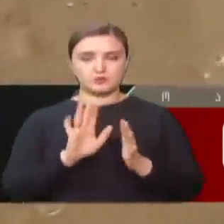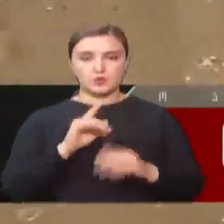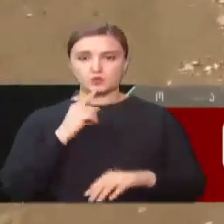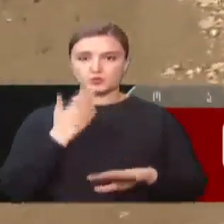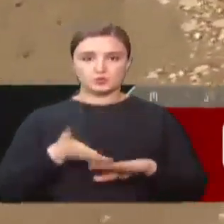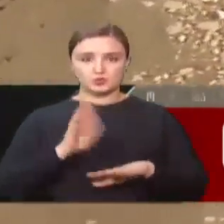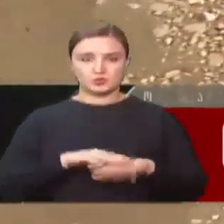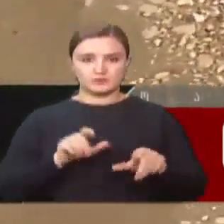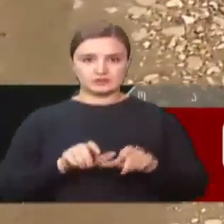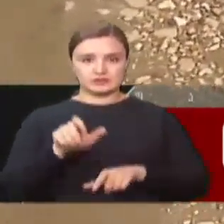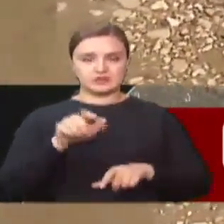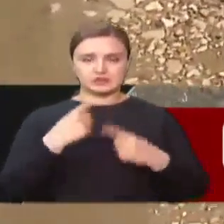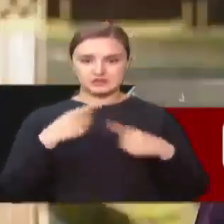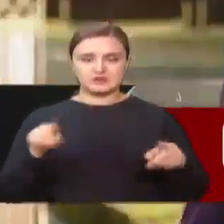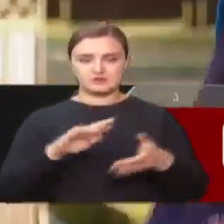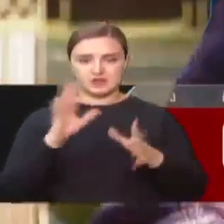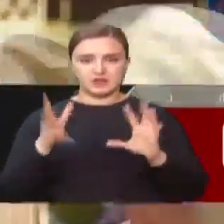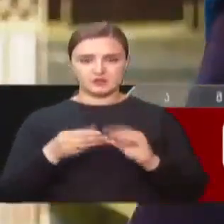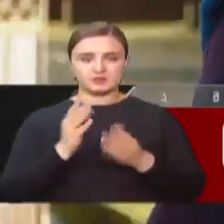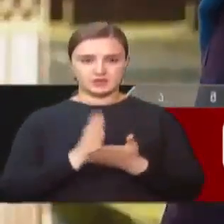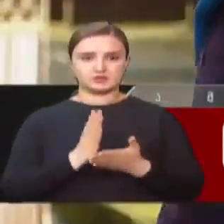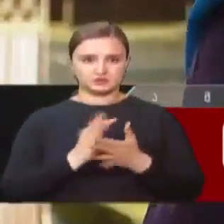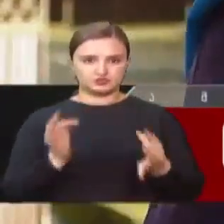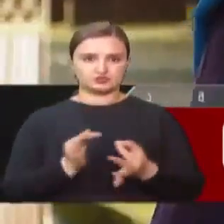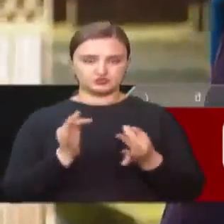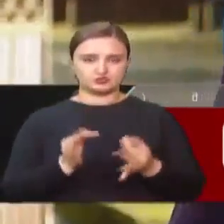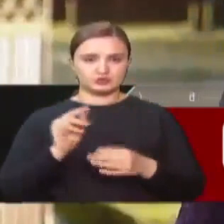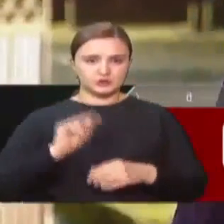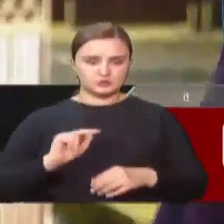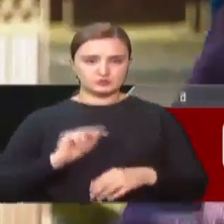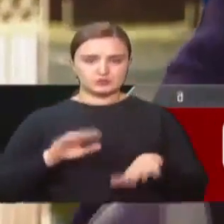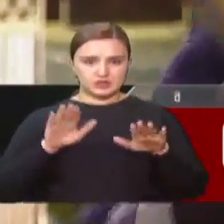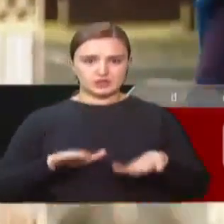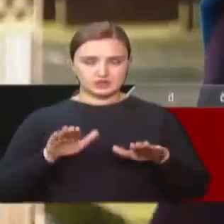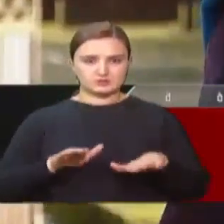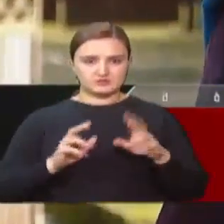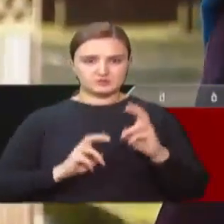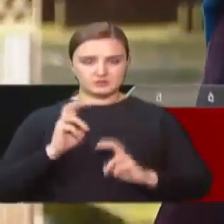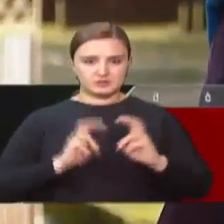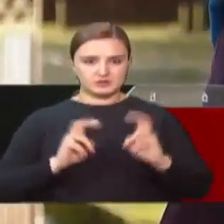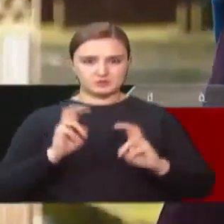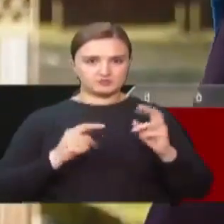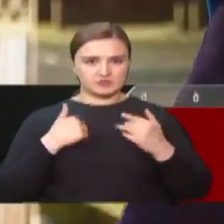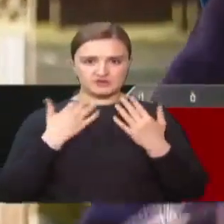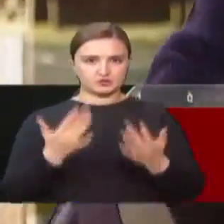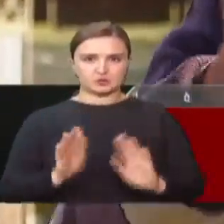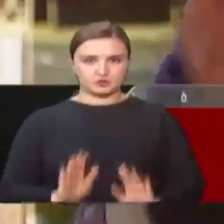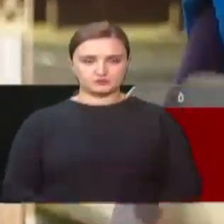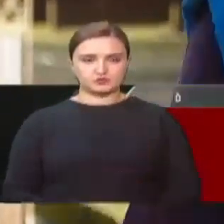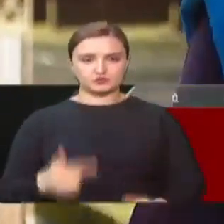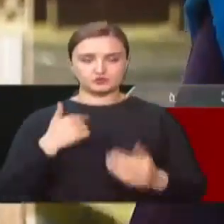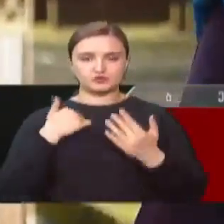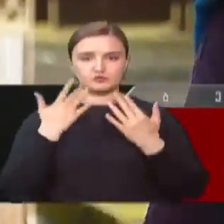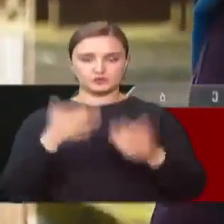გზა. Დანარჩენი ყველაფერი არის აქ. Samușaua a adgilebs da fabrica kaxneb da artkhoulob. Chem